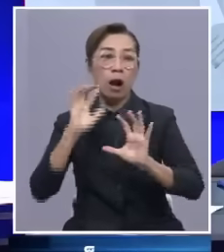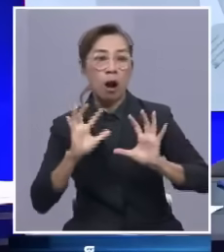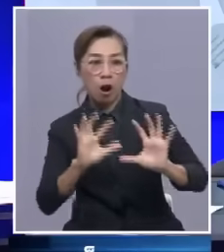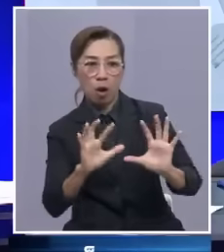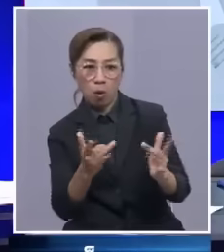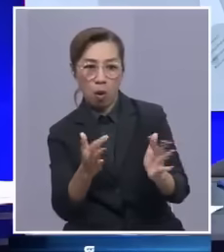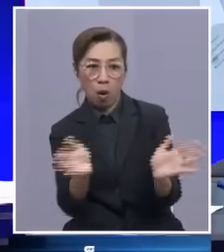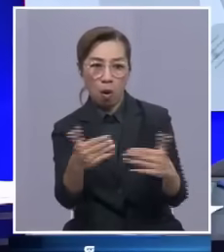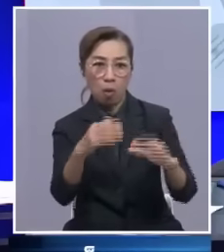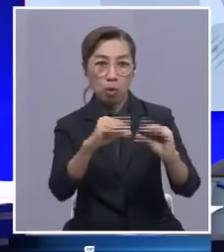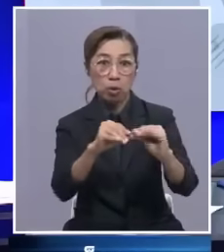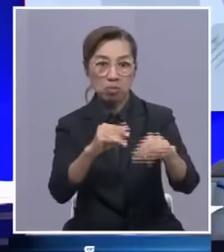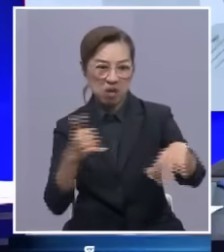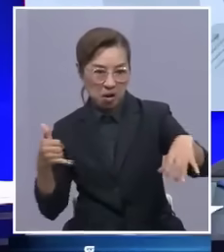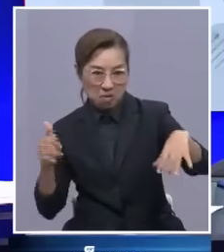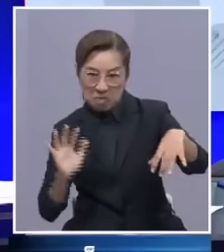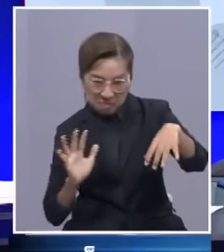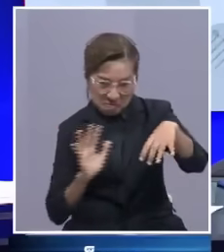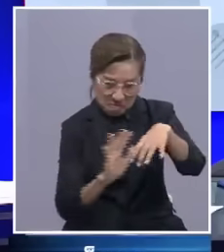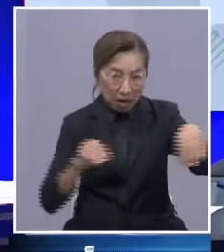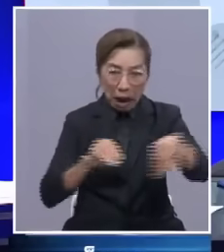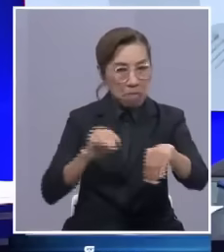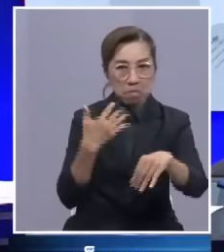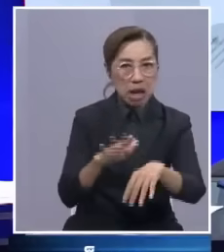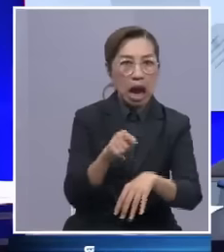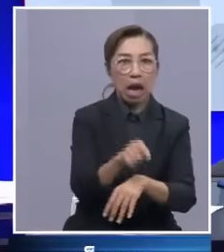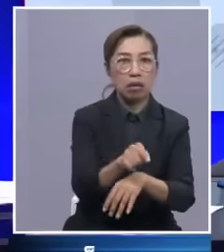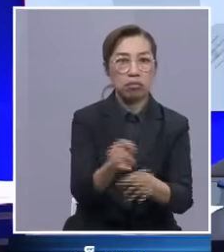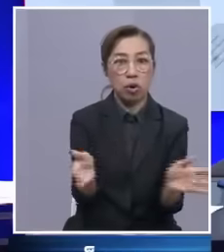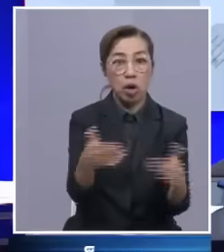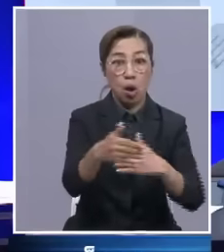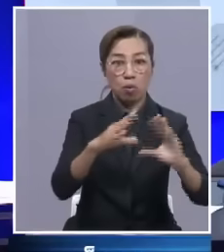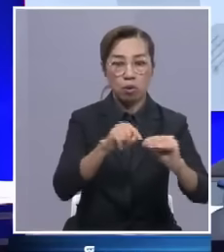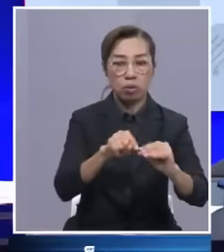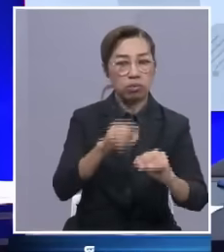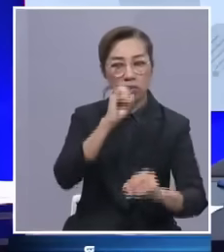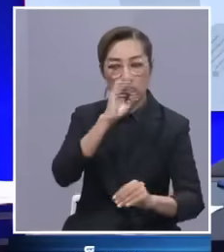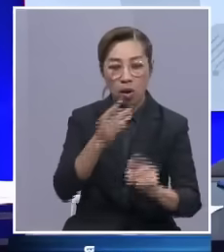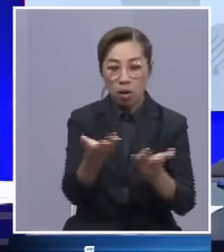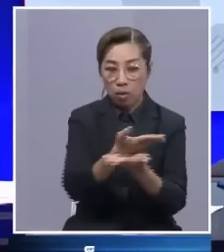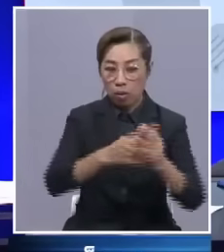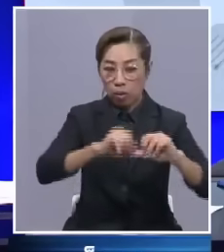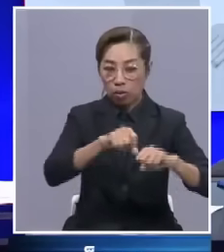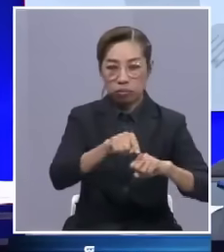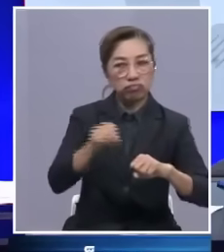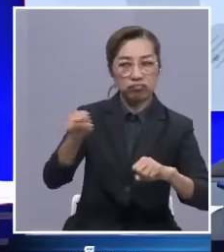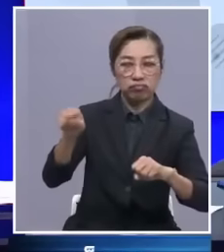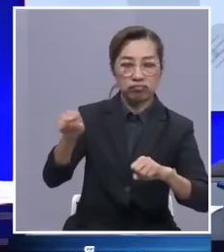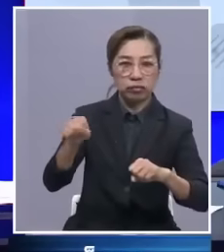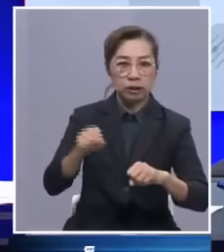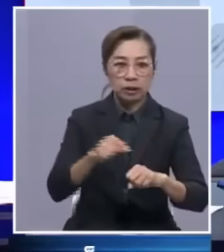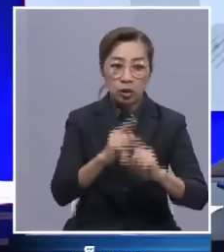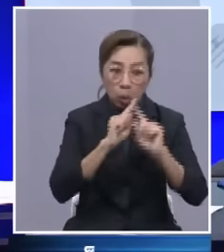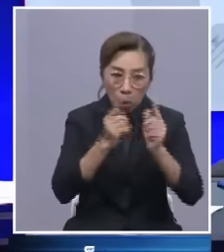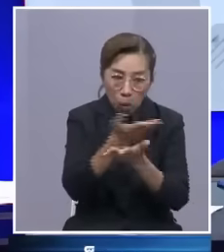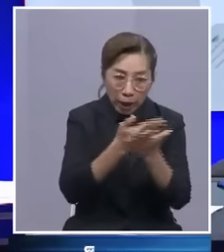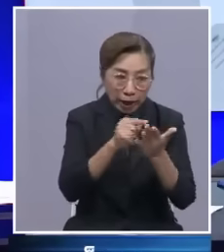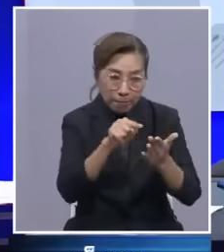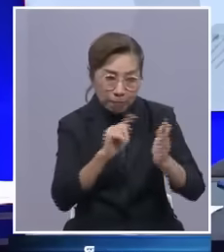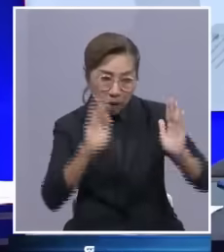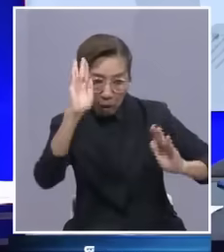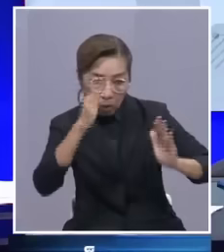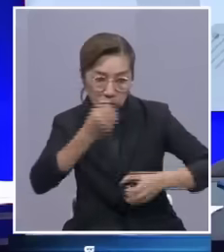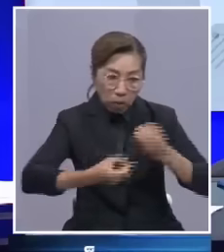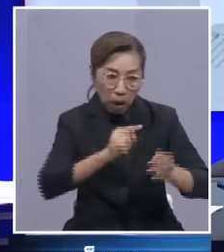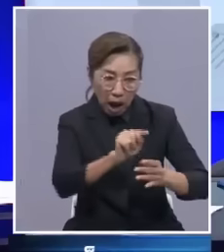องประชุมเข้าไปใกล้ห้องไม่ได้ด้วย ไม่ได้ครับเพราะว่าเขามีข้อตกลงในที่ประชุมว่าจะไม่เปิดเผยความเห็นและการลงม